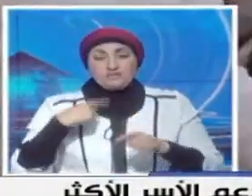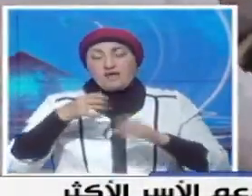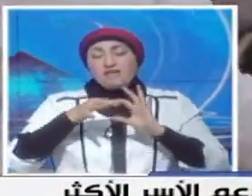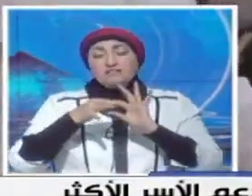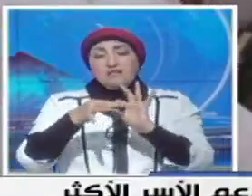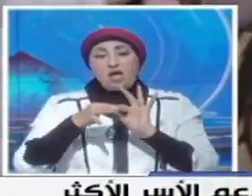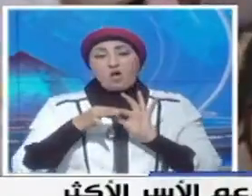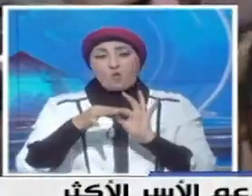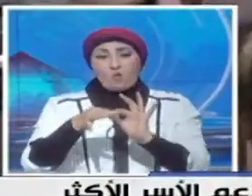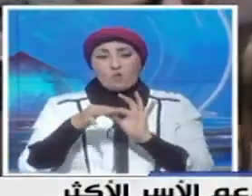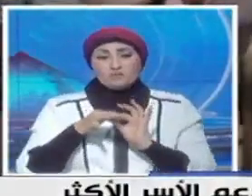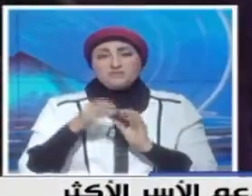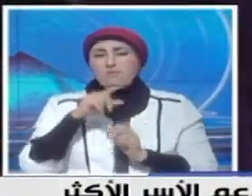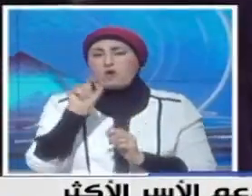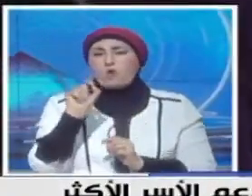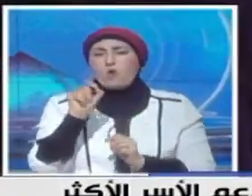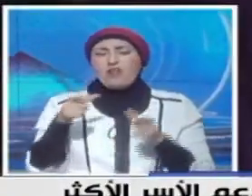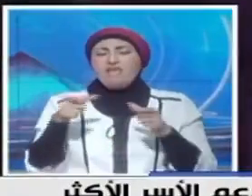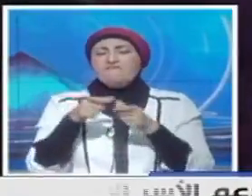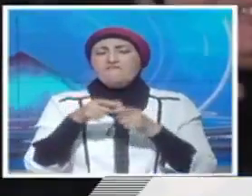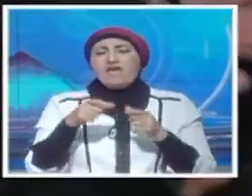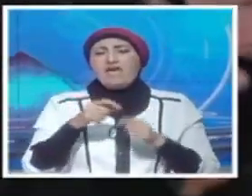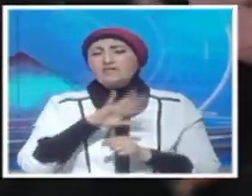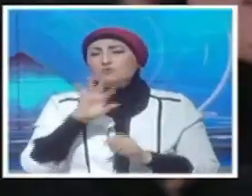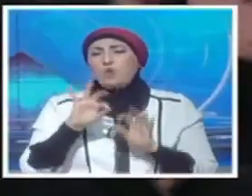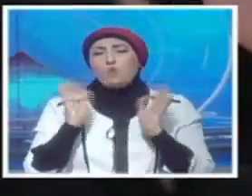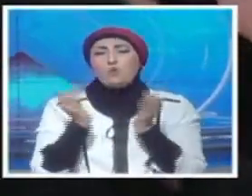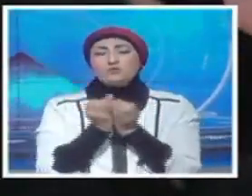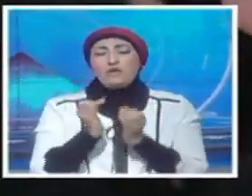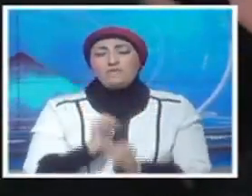كافة فئات المجتمع.